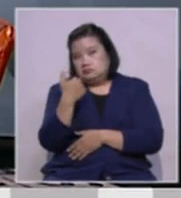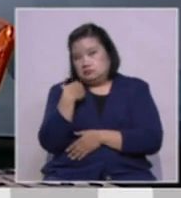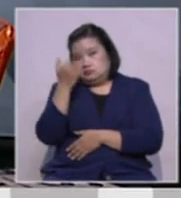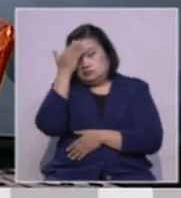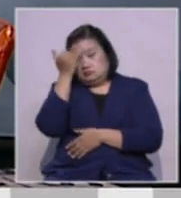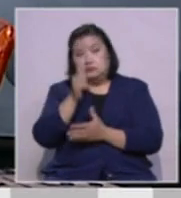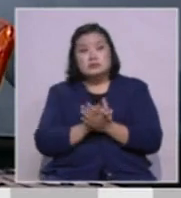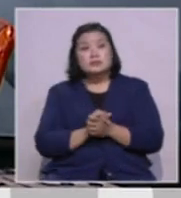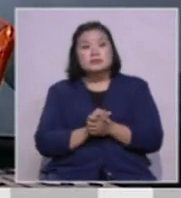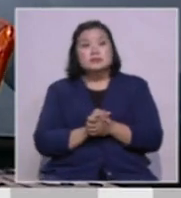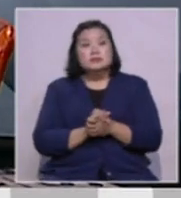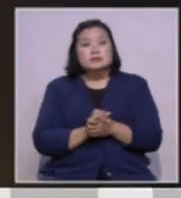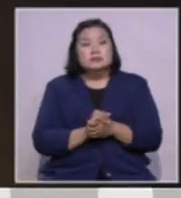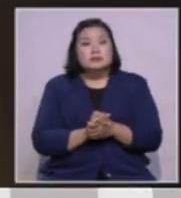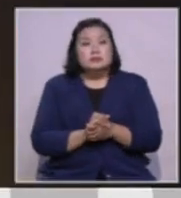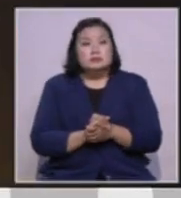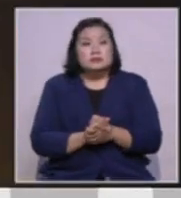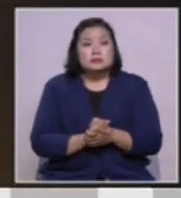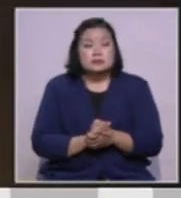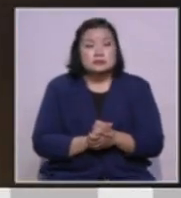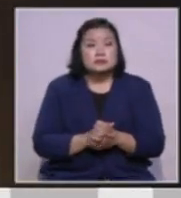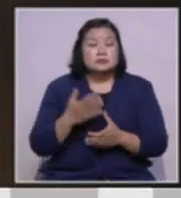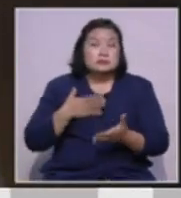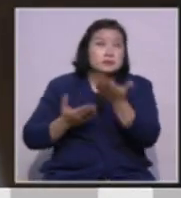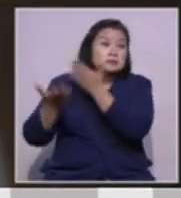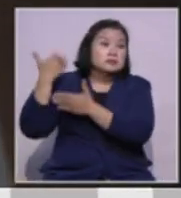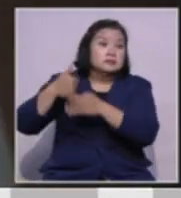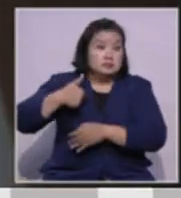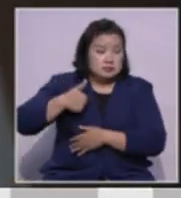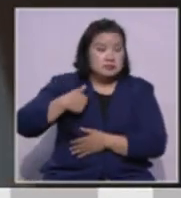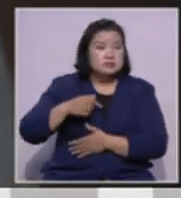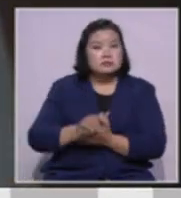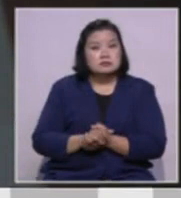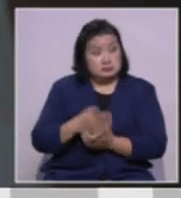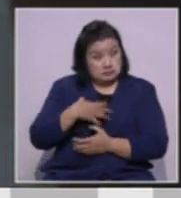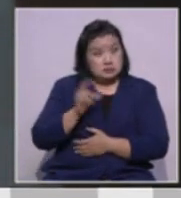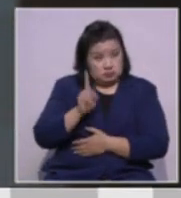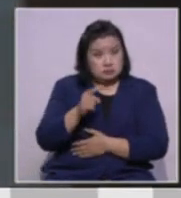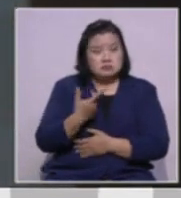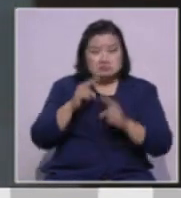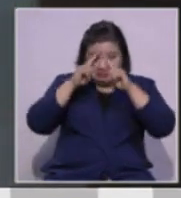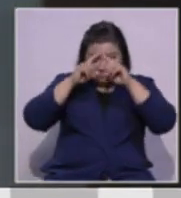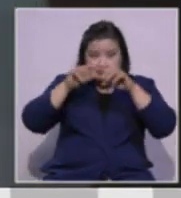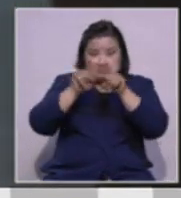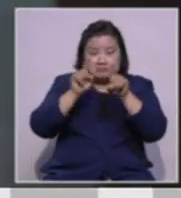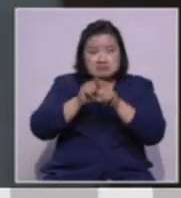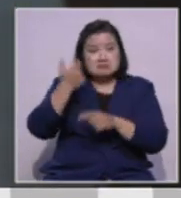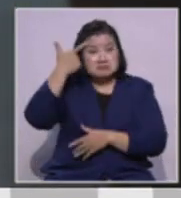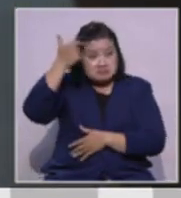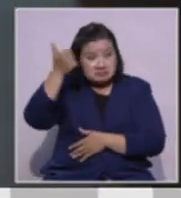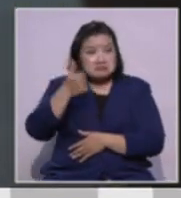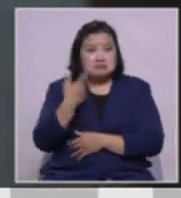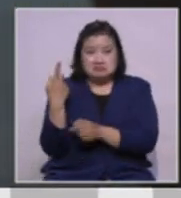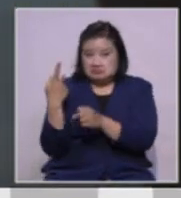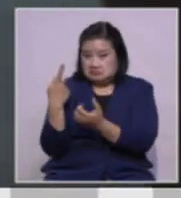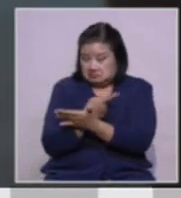นะคือถ้าเอาโปรไฟล์อย่างเจนซิรอดพูดว่าอาจจะต้องมีความเก่งอะไรที่ชัดเจนเนี่ยมันก็ดูผิดฝาผิดตัวกันไปหมดที่เราเคยคุยกันว่า